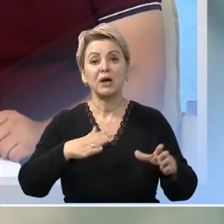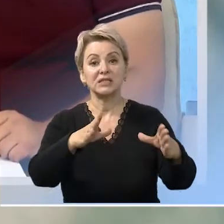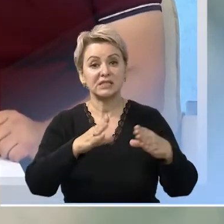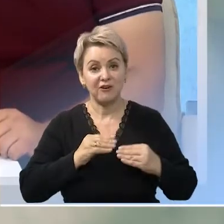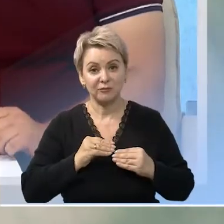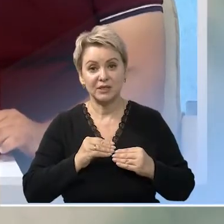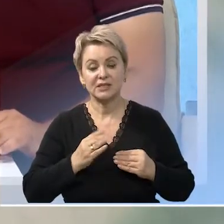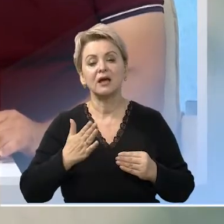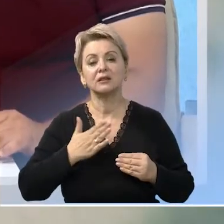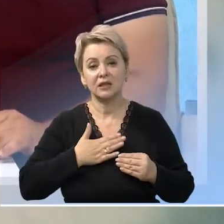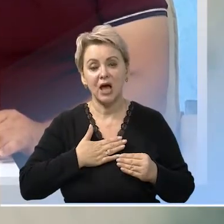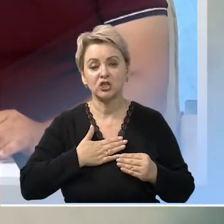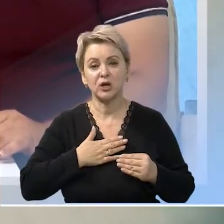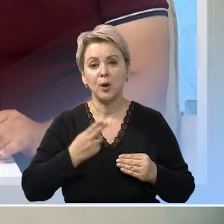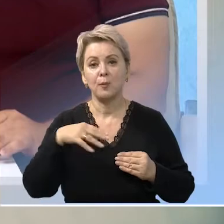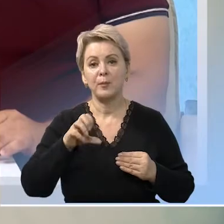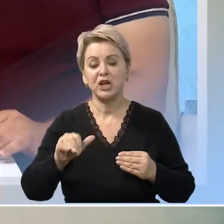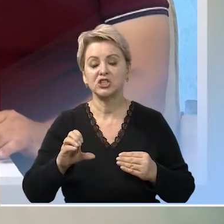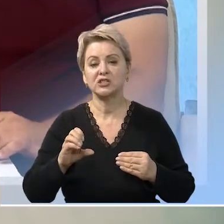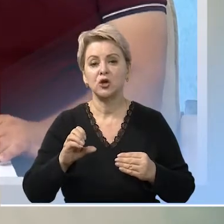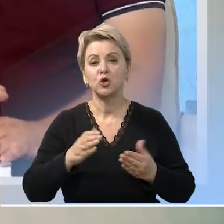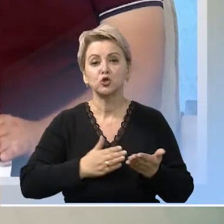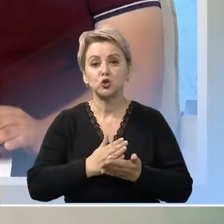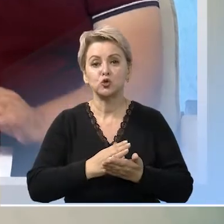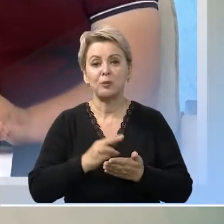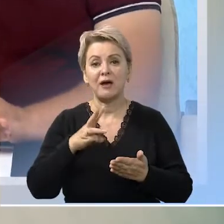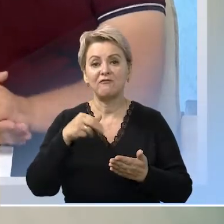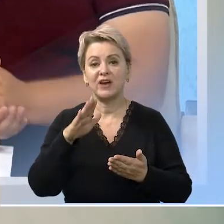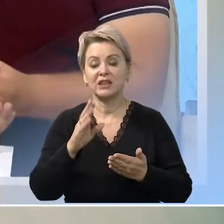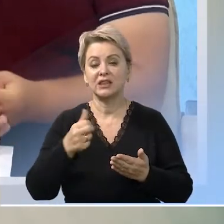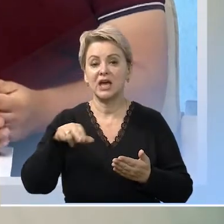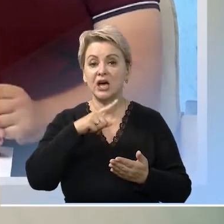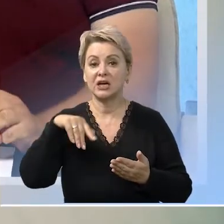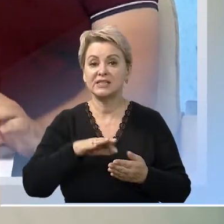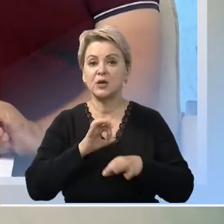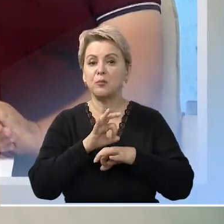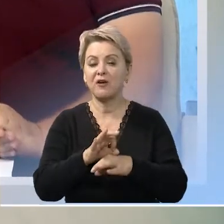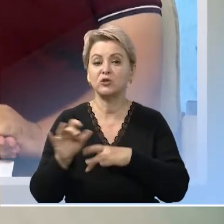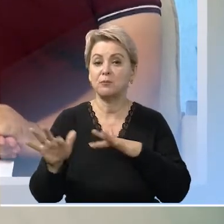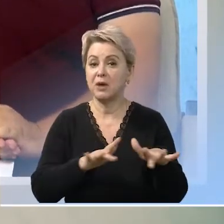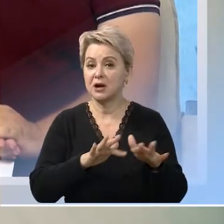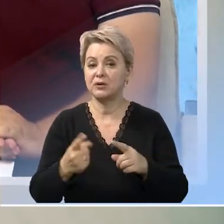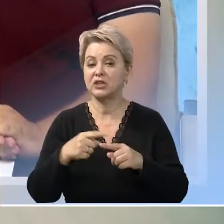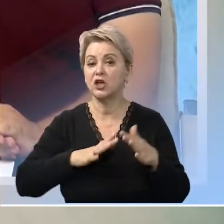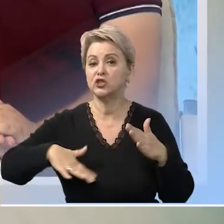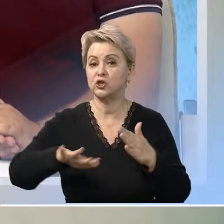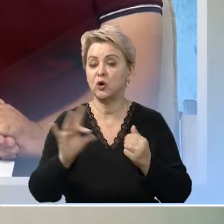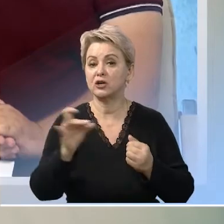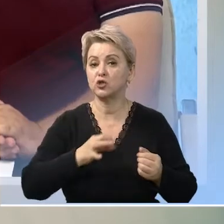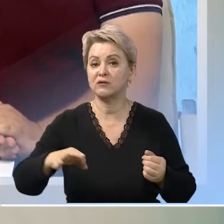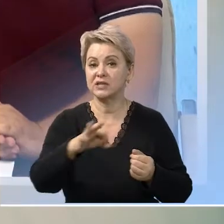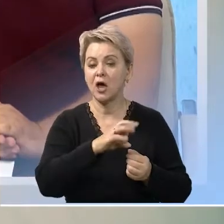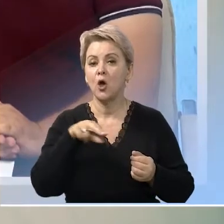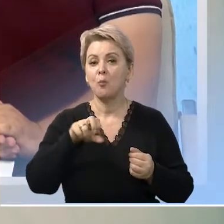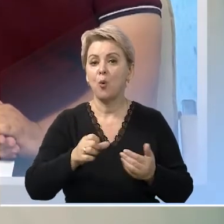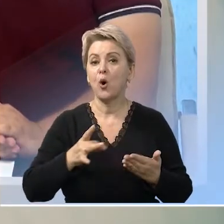Мы совместно с нашей пресс-службой ГУМВД России по Ростовской области проводим профилактические мероприятия на территории